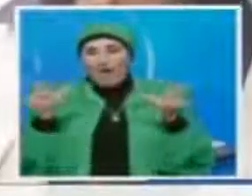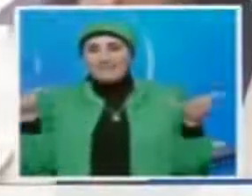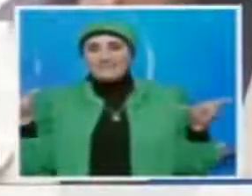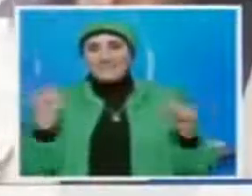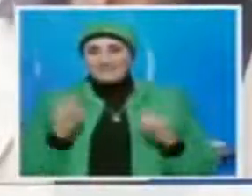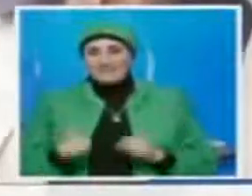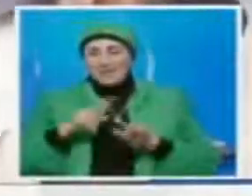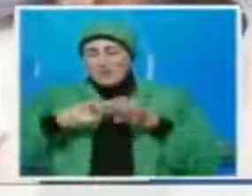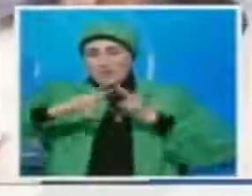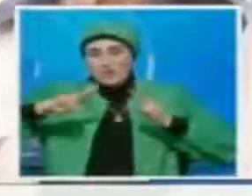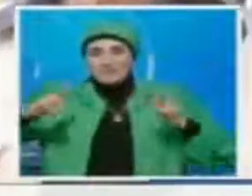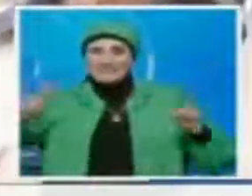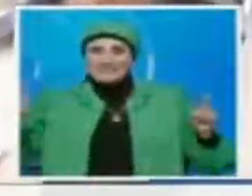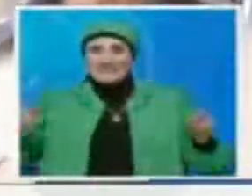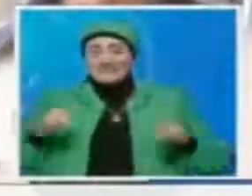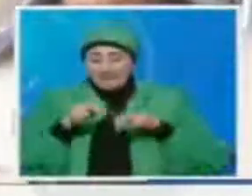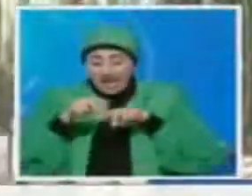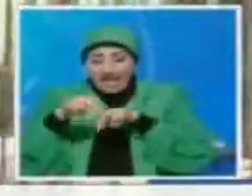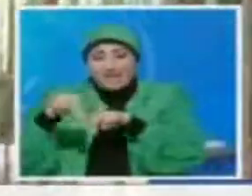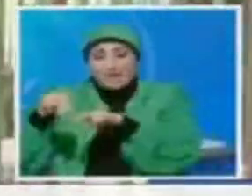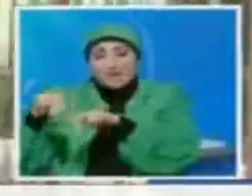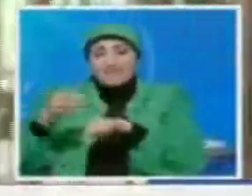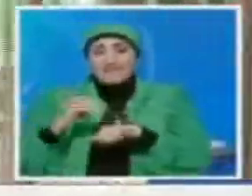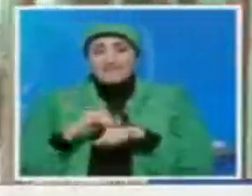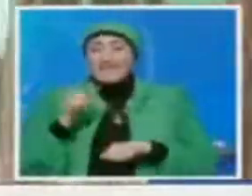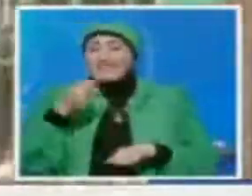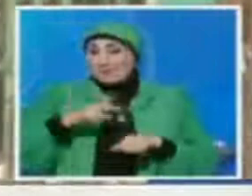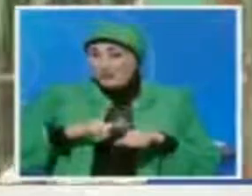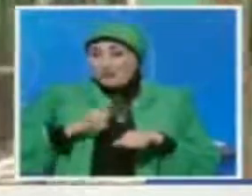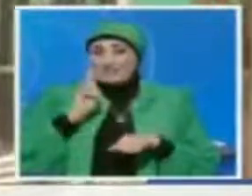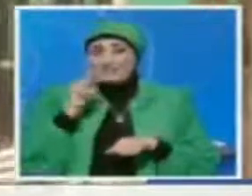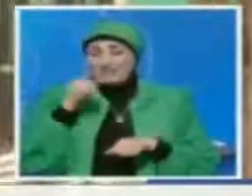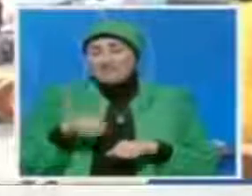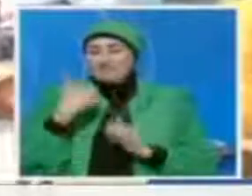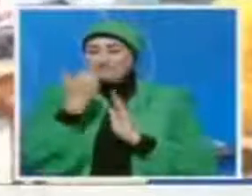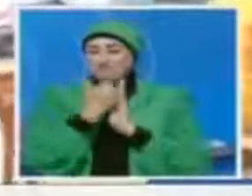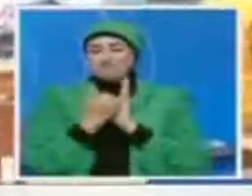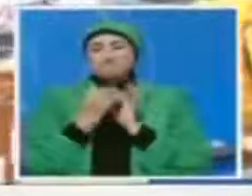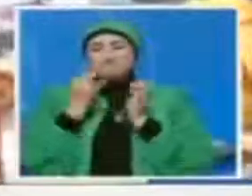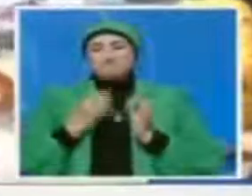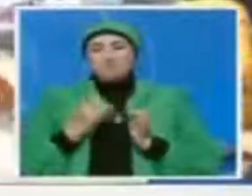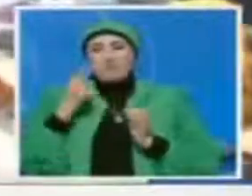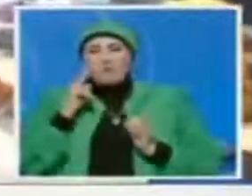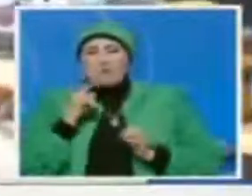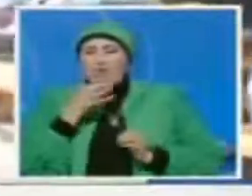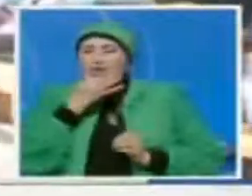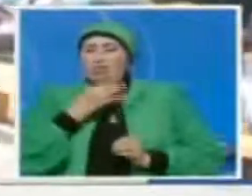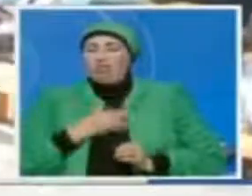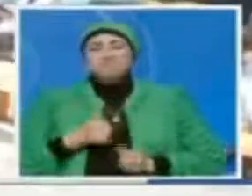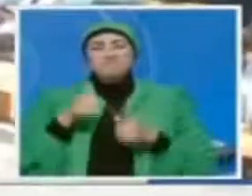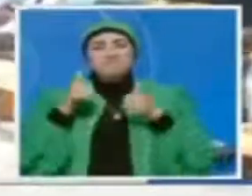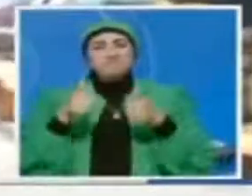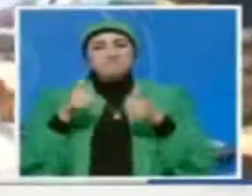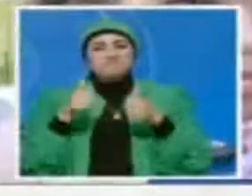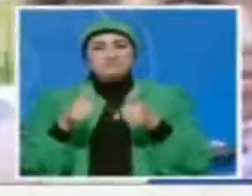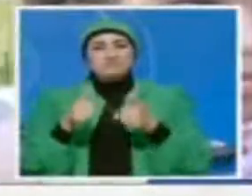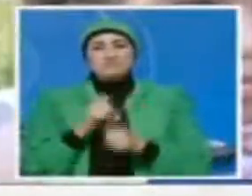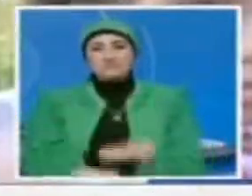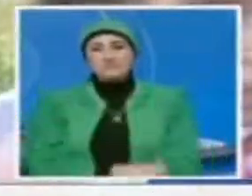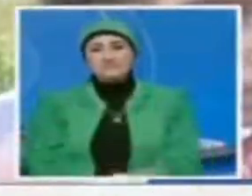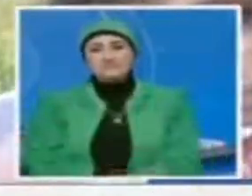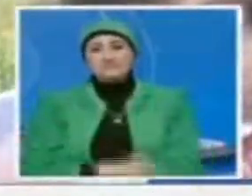التنوع في أنواع وأشكال الحيوانات إضافة إلى التنظيم شعر به الجمهور وأشادوا به.